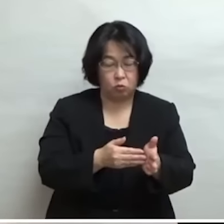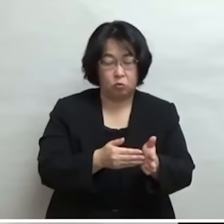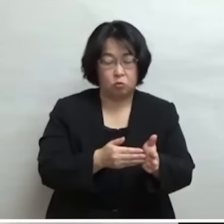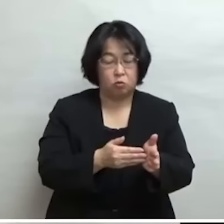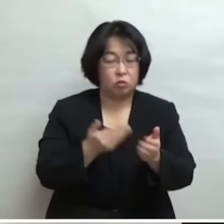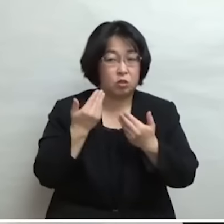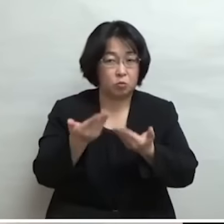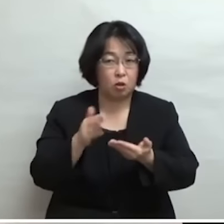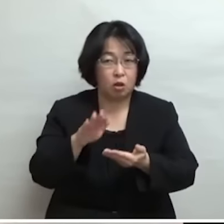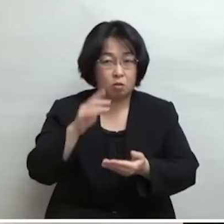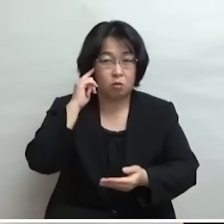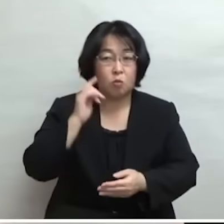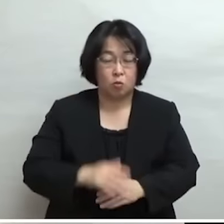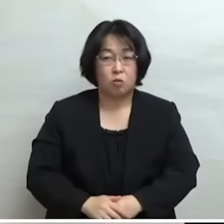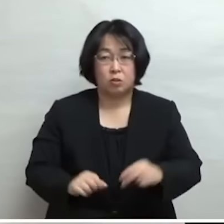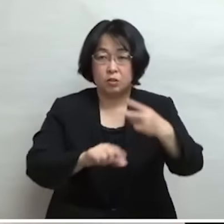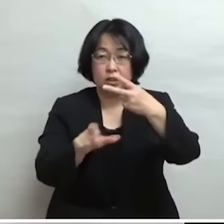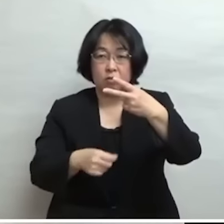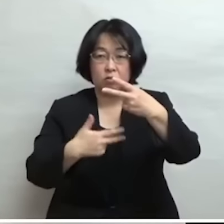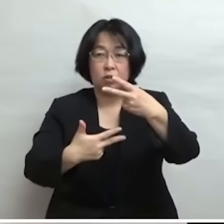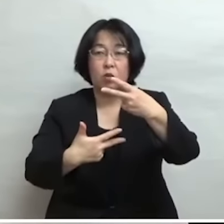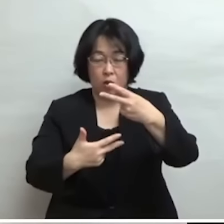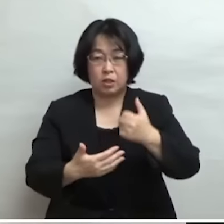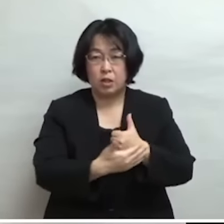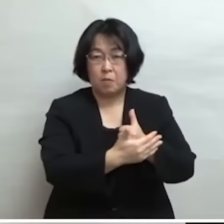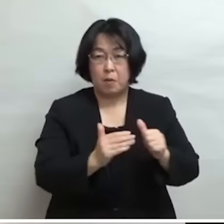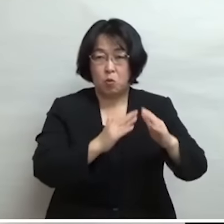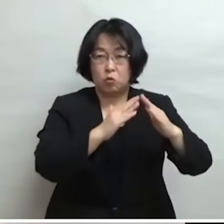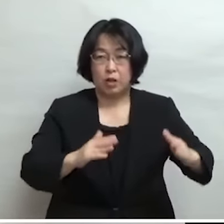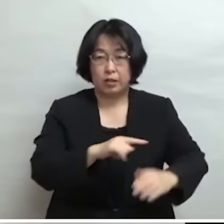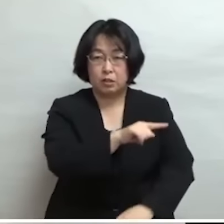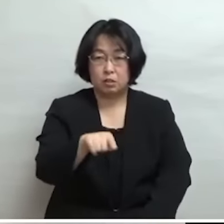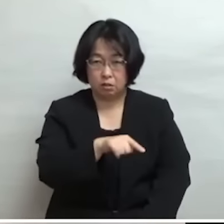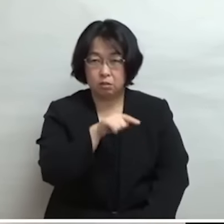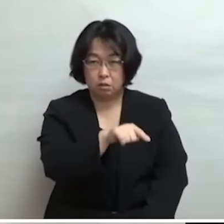に新しく守る会側さんの方が、